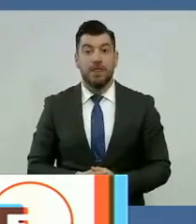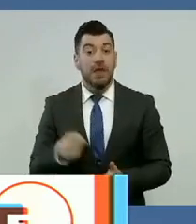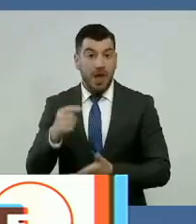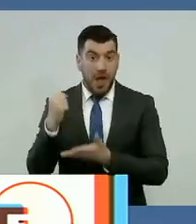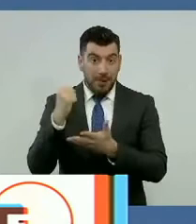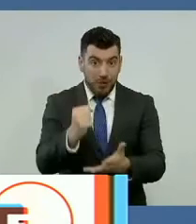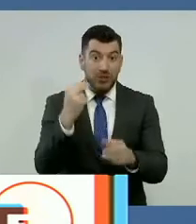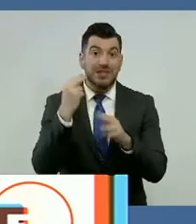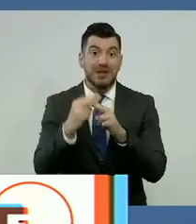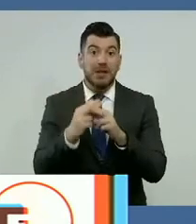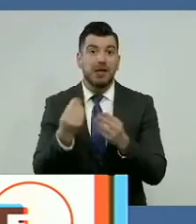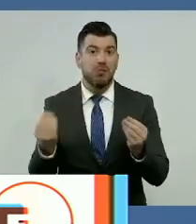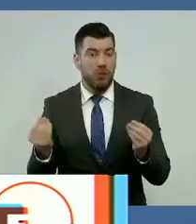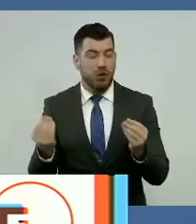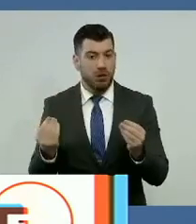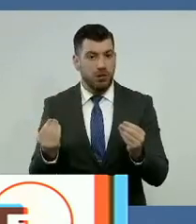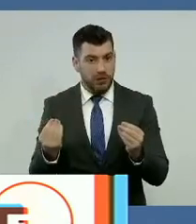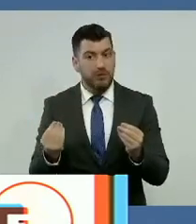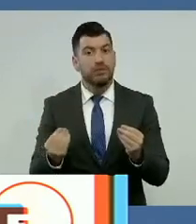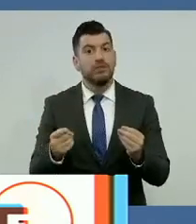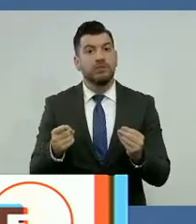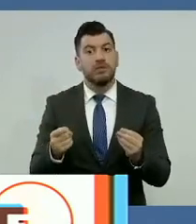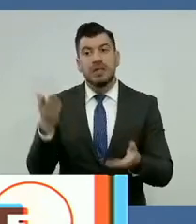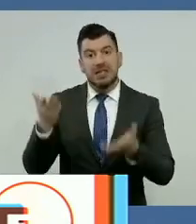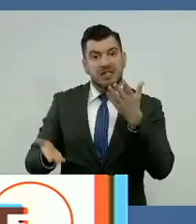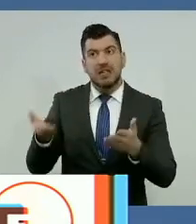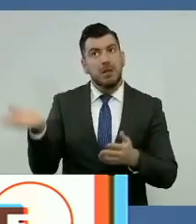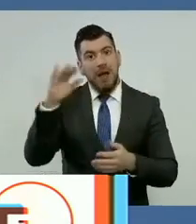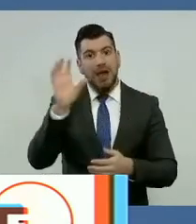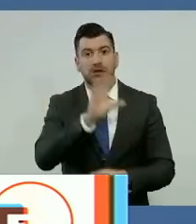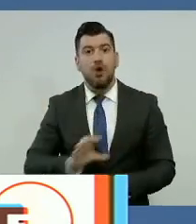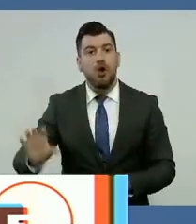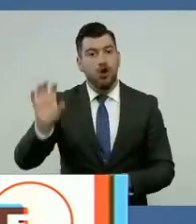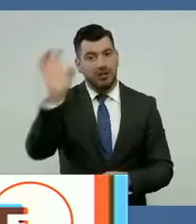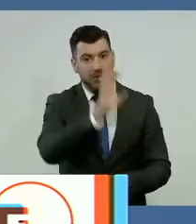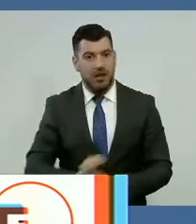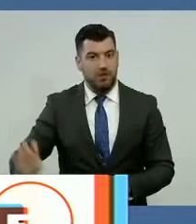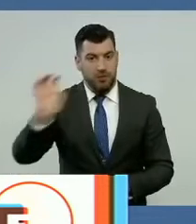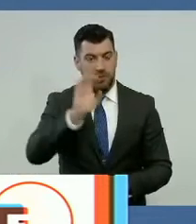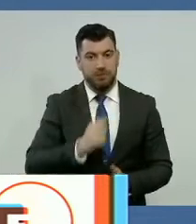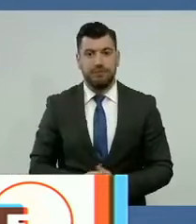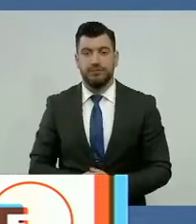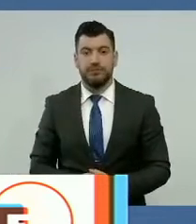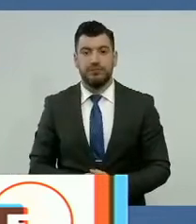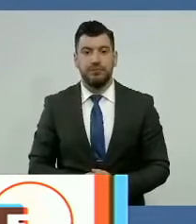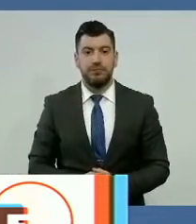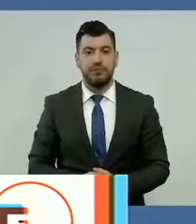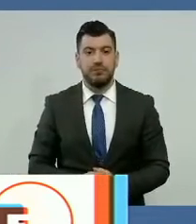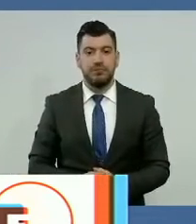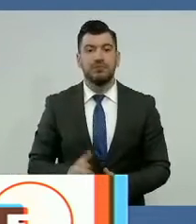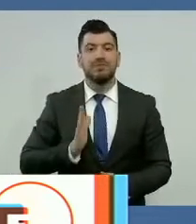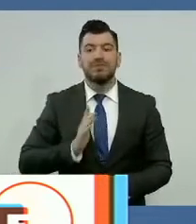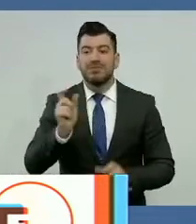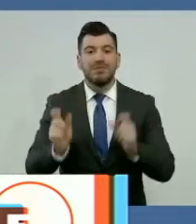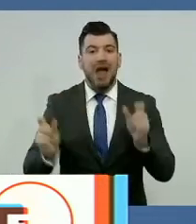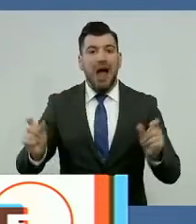πιο γενναία, αντίστοιχη άλλων ευρωπαϊκών χωρών. Ειδικά για τους πολίτες που έχουν κύρια κατοικία σε